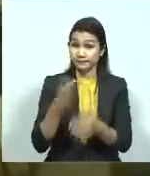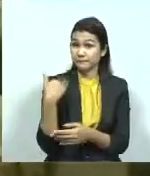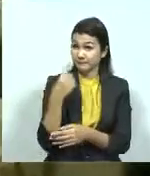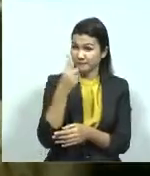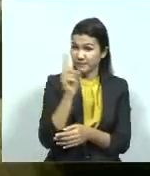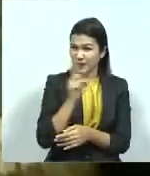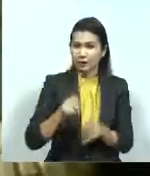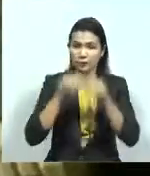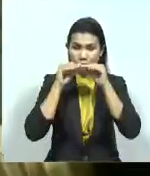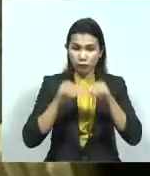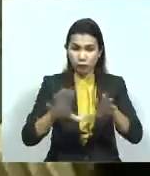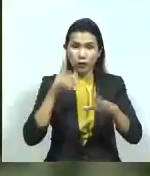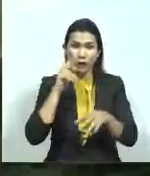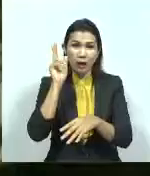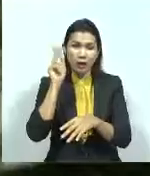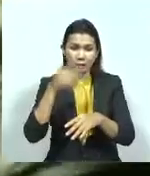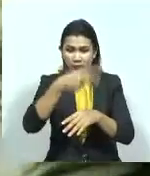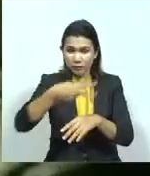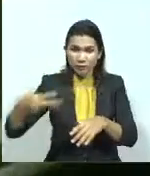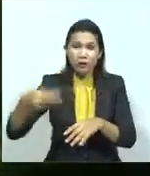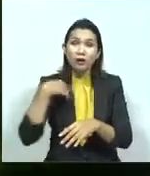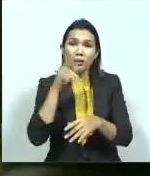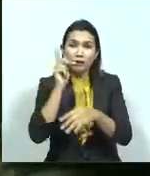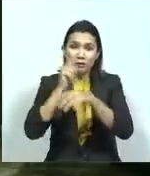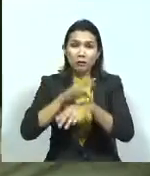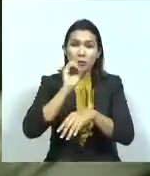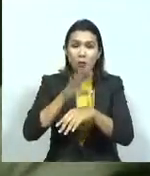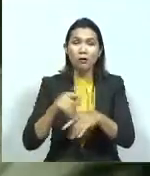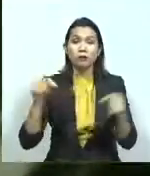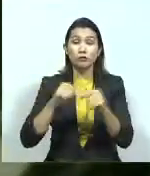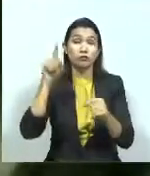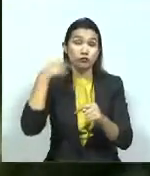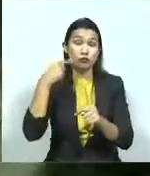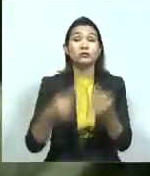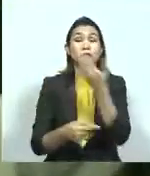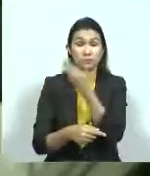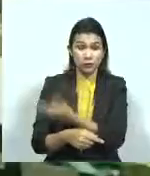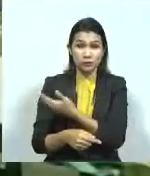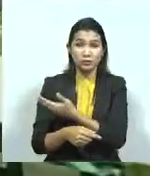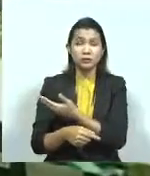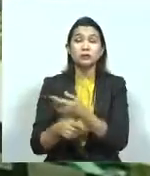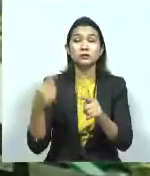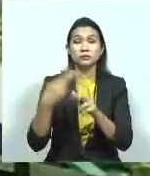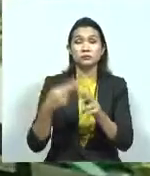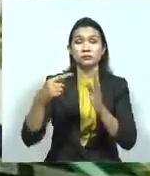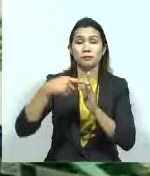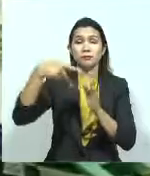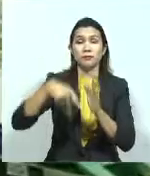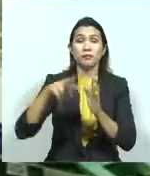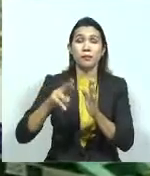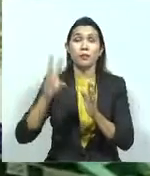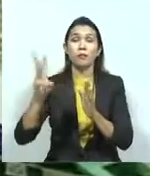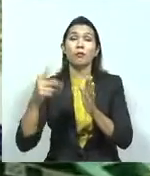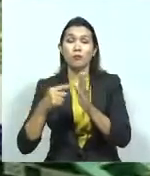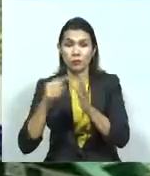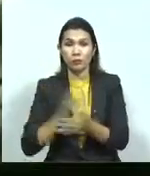ที่มีการเผยแพร่ข้อมูลตามสื่อออนไลน์ที่ระบุว่านางสาวแพรวาเทพหัสดินณ อยุธยาหรือนางสาวระวินพิรม